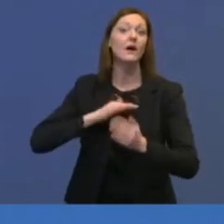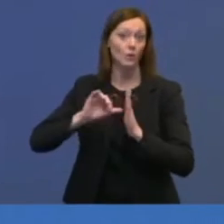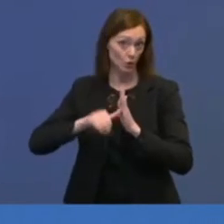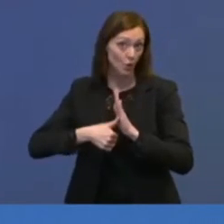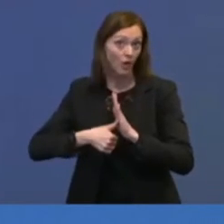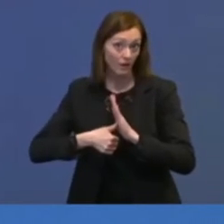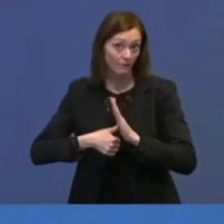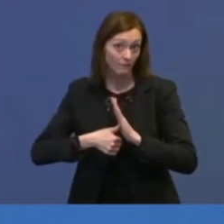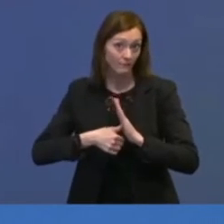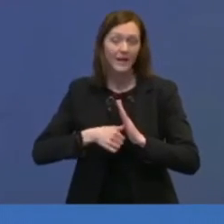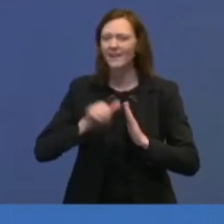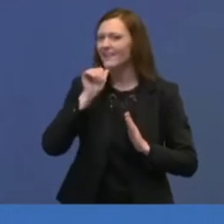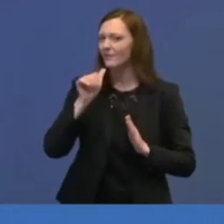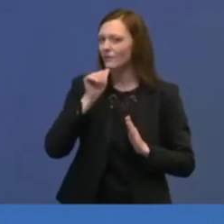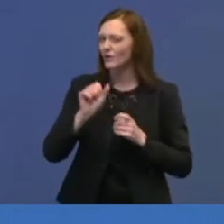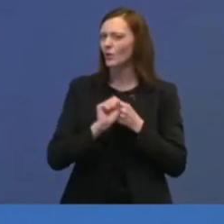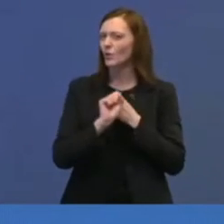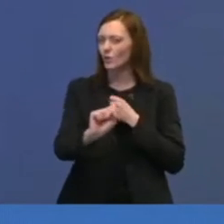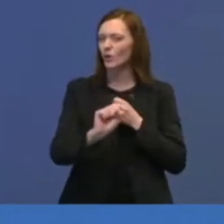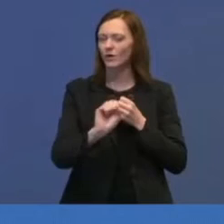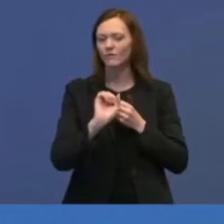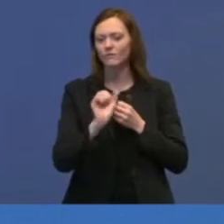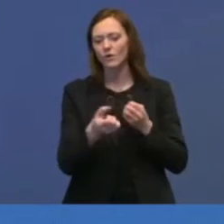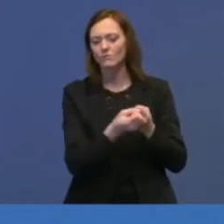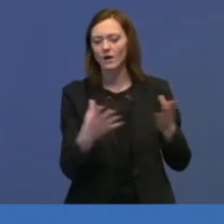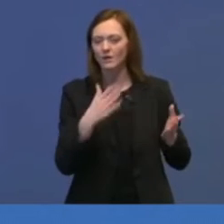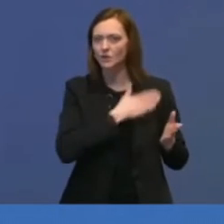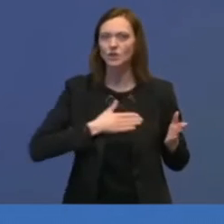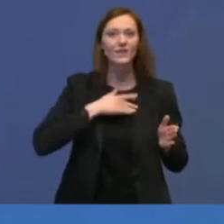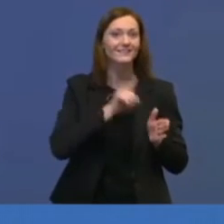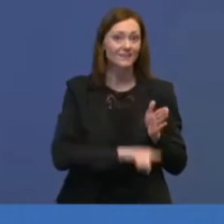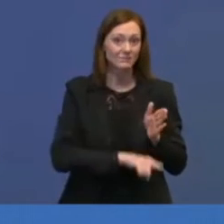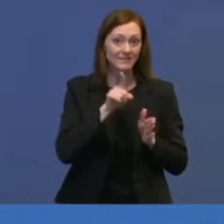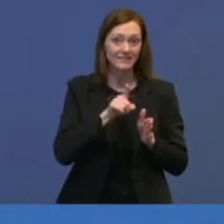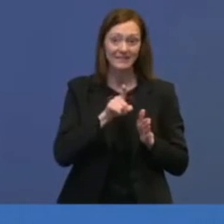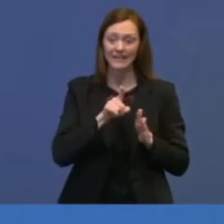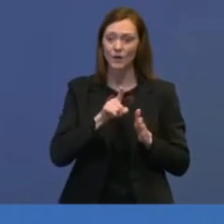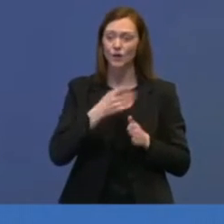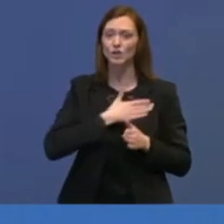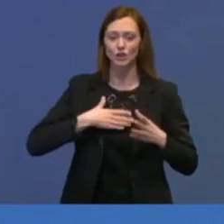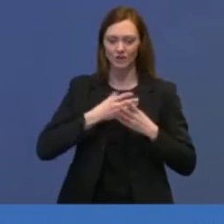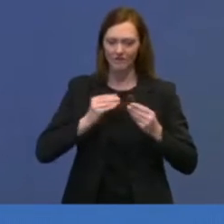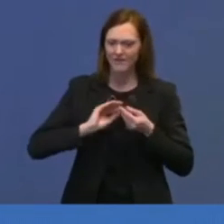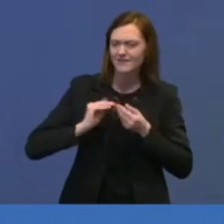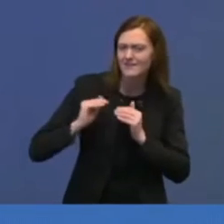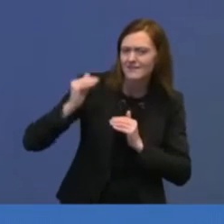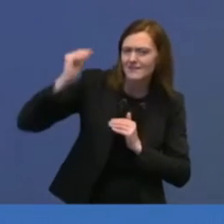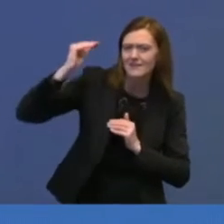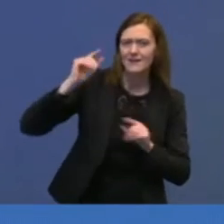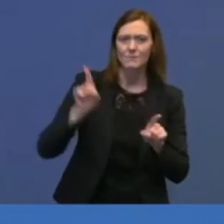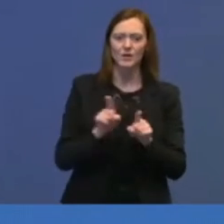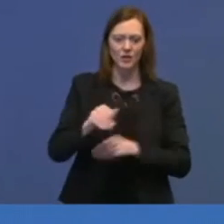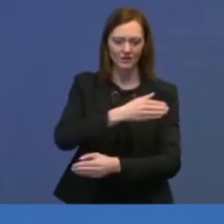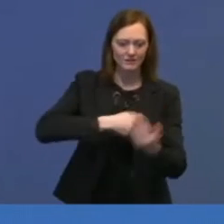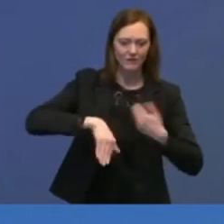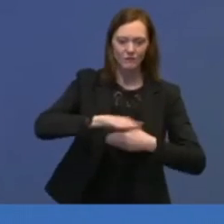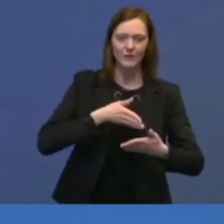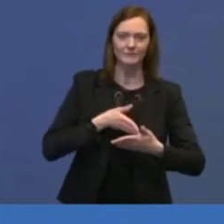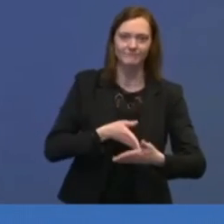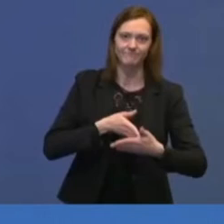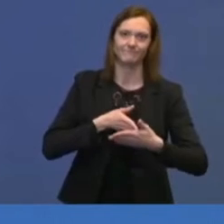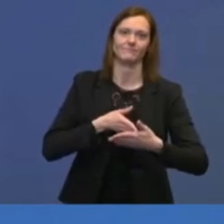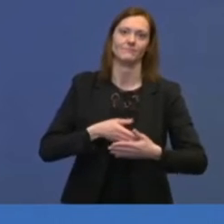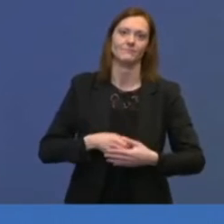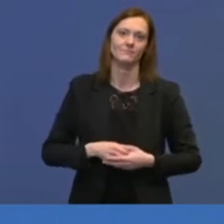Taasoo laga mamarman ah si looga hurtago in dad badan hal marwada xanusadan oo shaqooyinka ka magnaadan kadibna aihawla ha bülshadu sida ku